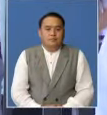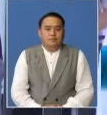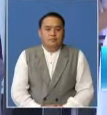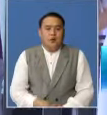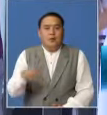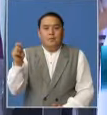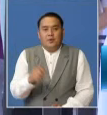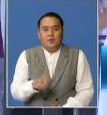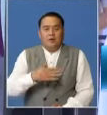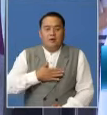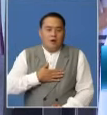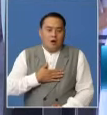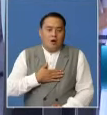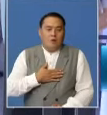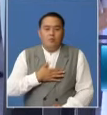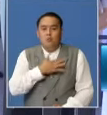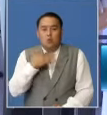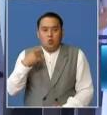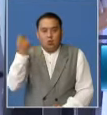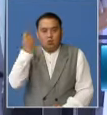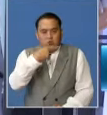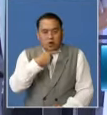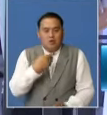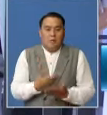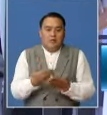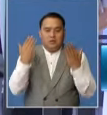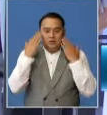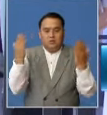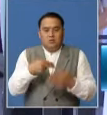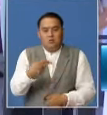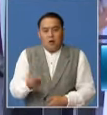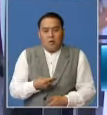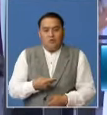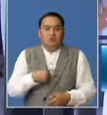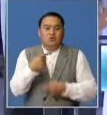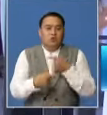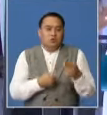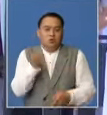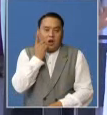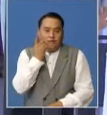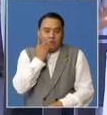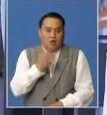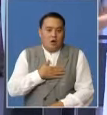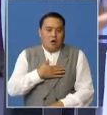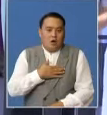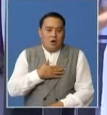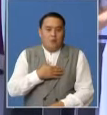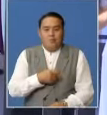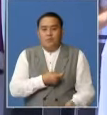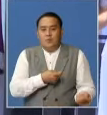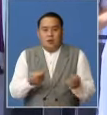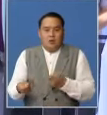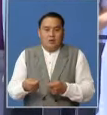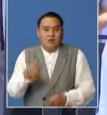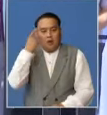Придя сюда на ярмарку, я для себя многое узнал. Например, я не знал, что справки можно получить через свой телефон. Я совсем недавно переехал с